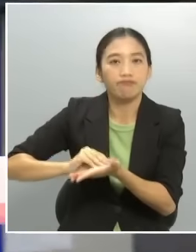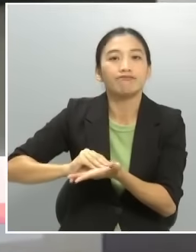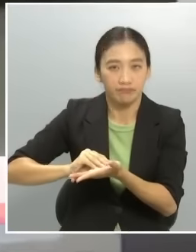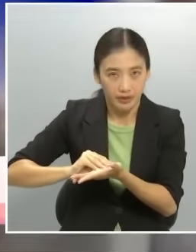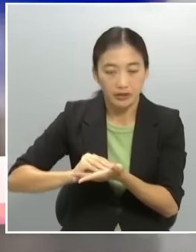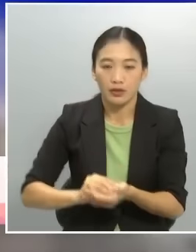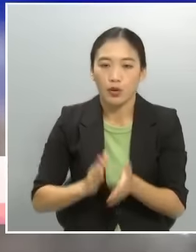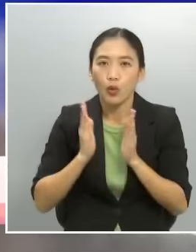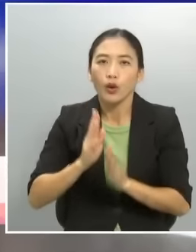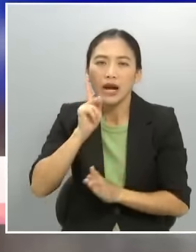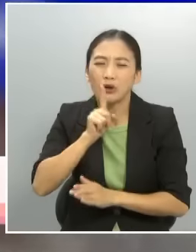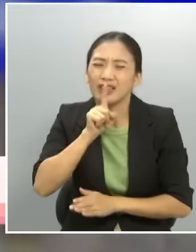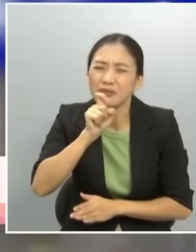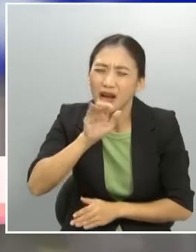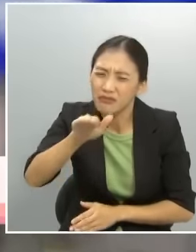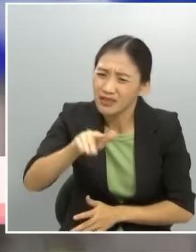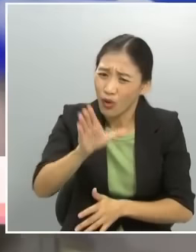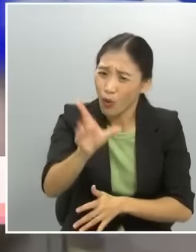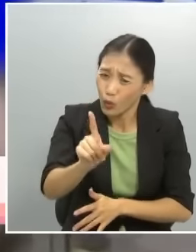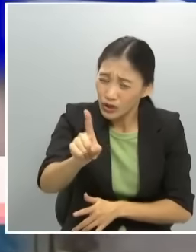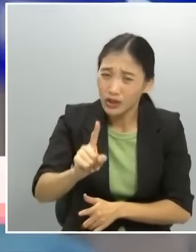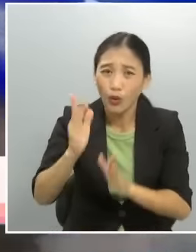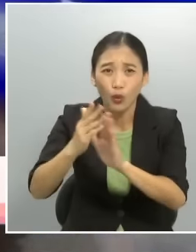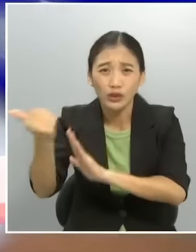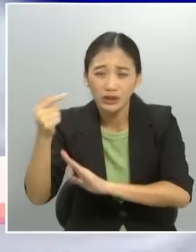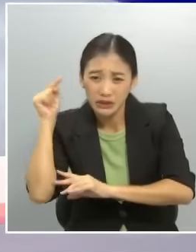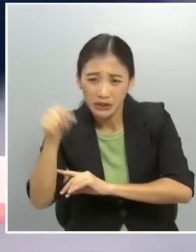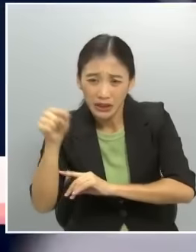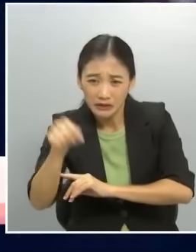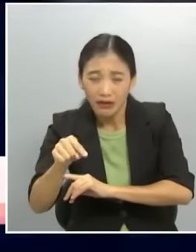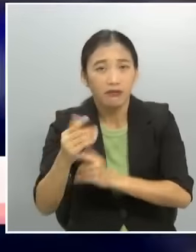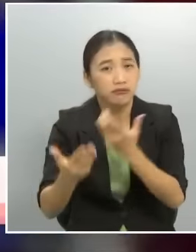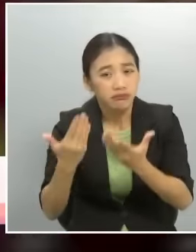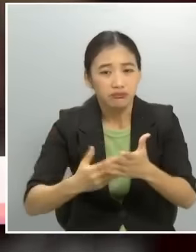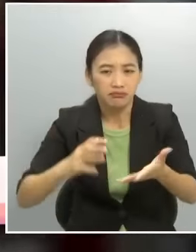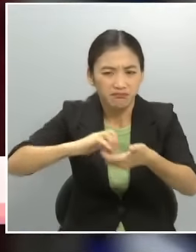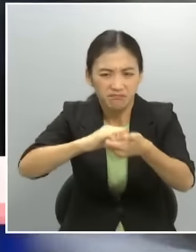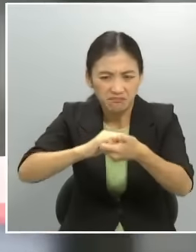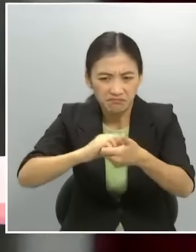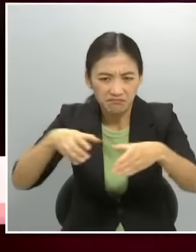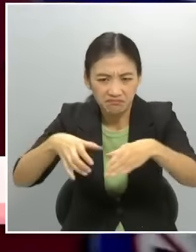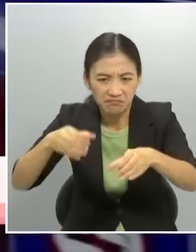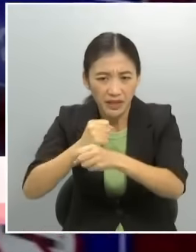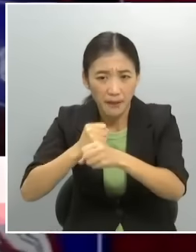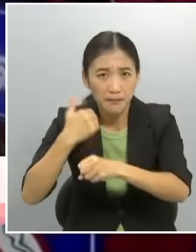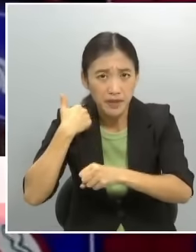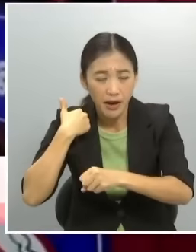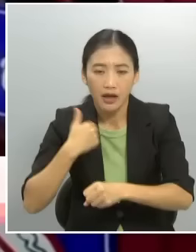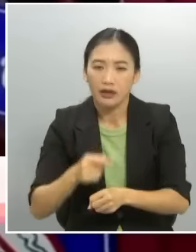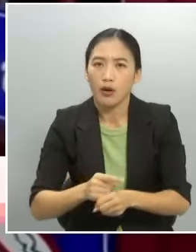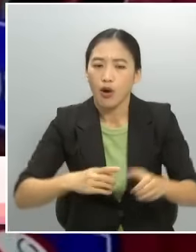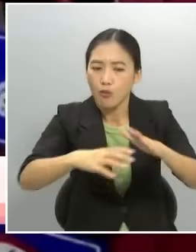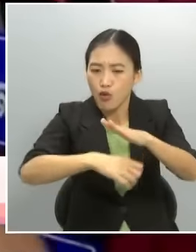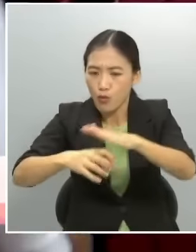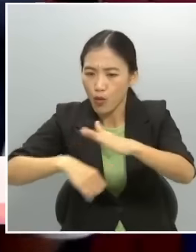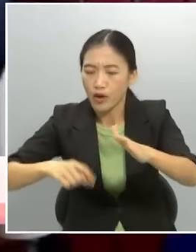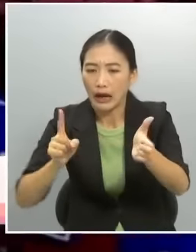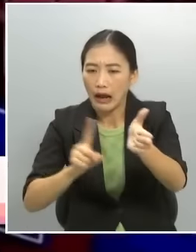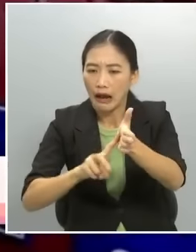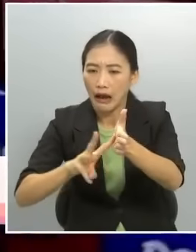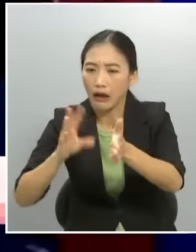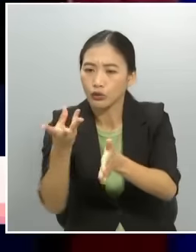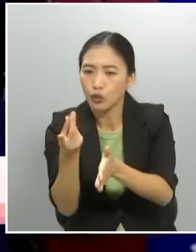ที่เป็นส่วนร่วมในกระบวนการอีกไหมหรือว่าได้รับคำสั่งอะไรมาหรือเปล่าแล้วไอ้การไปลักทรัพย์บ้านในจ้างต่างๆนานาเนี่ยมาทำมากี่ครั้งติ๊กปฏิเสธที่จะต